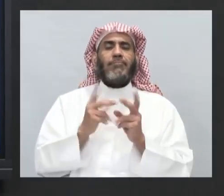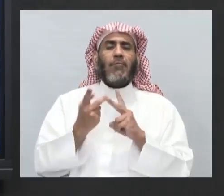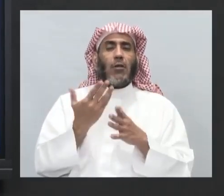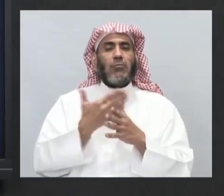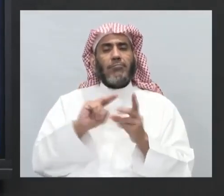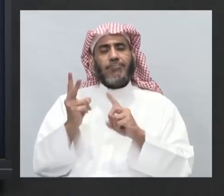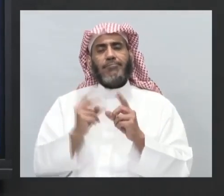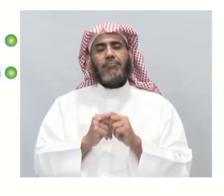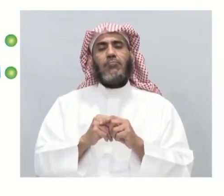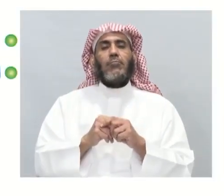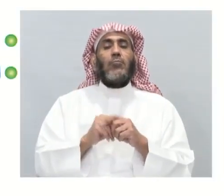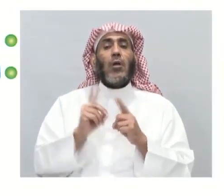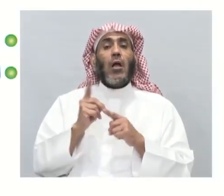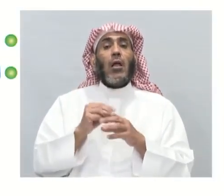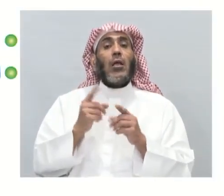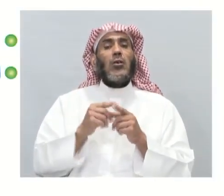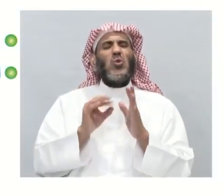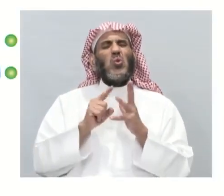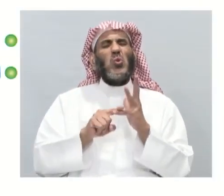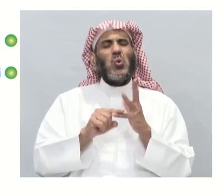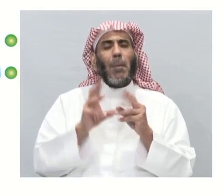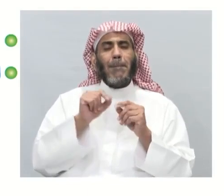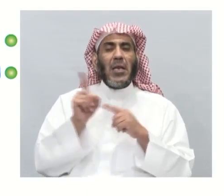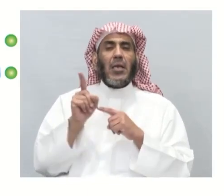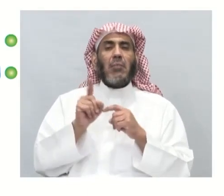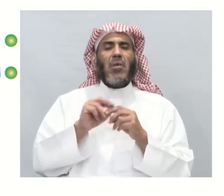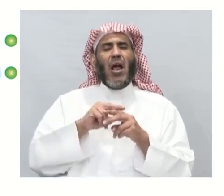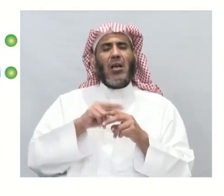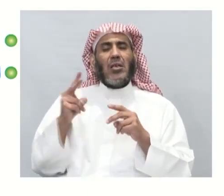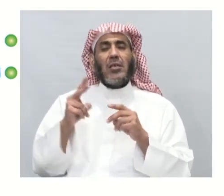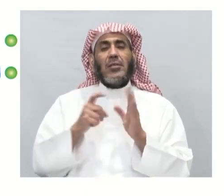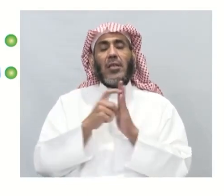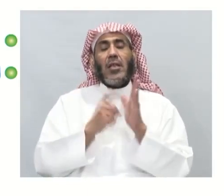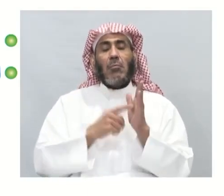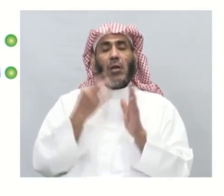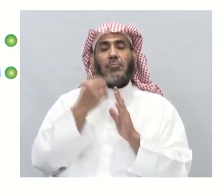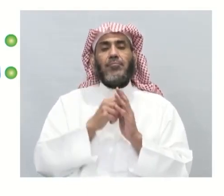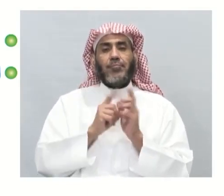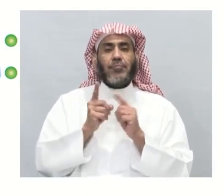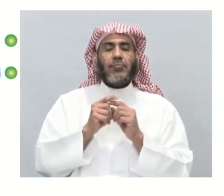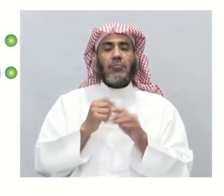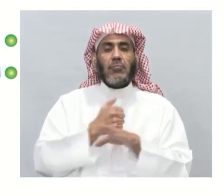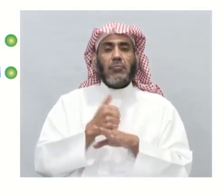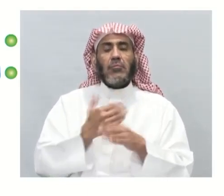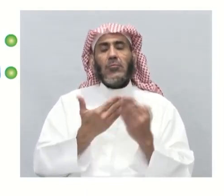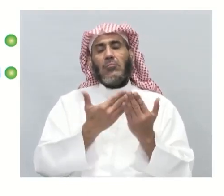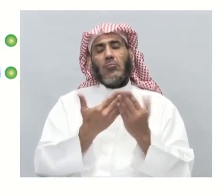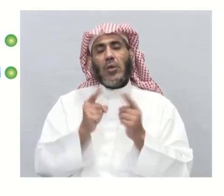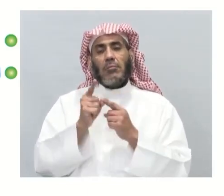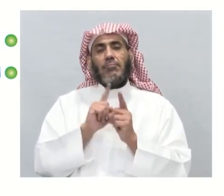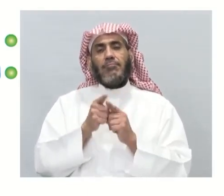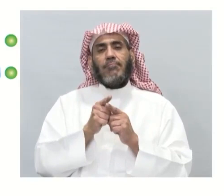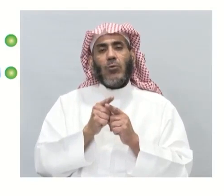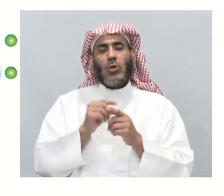لاحظ عندما نتحدث ان هذا جزء لا يتجزا من انماط تنظيم الكلام هي من وسائل المساعده بالنسبه لك